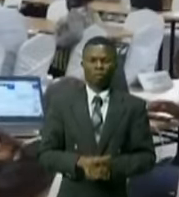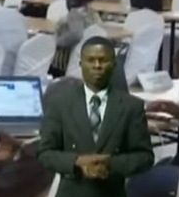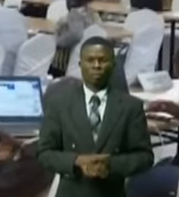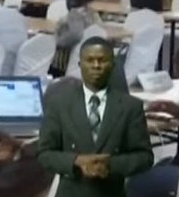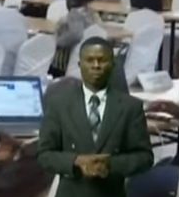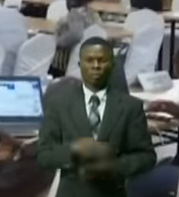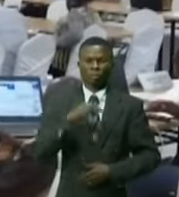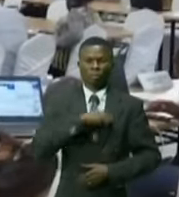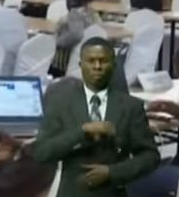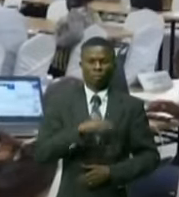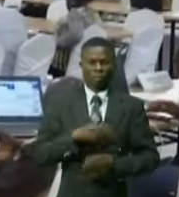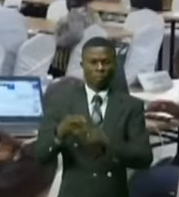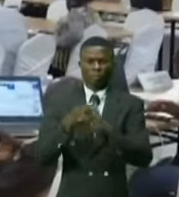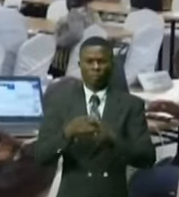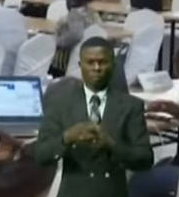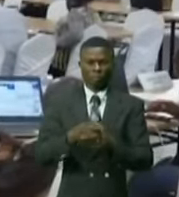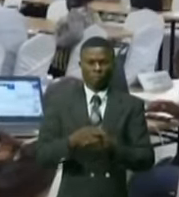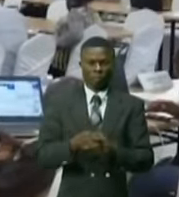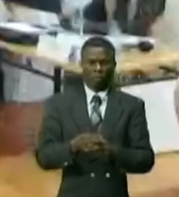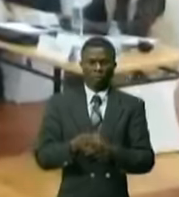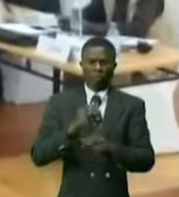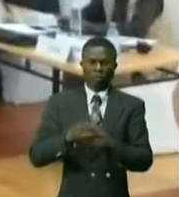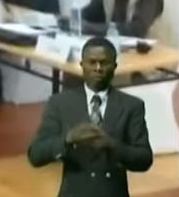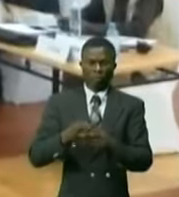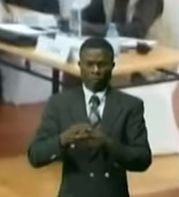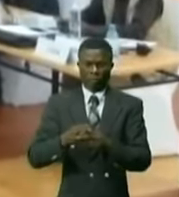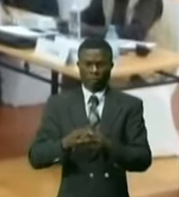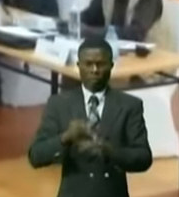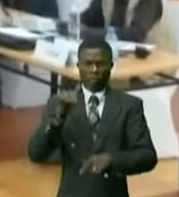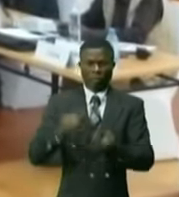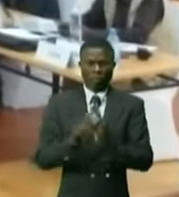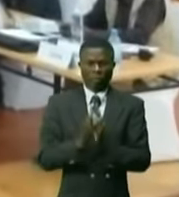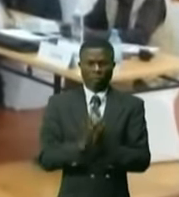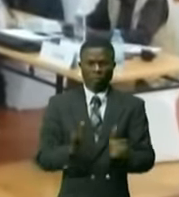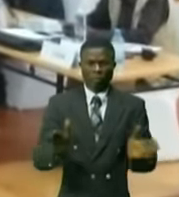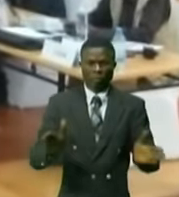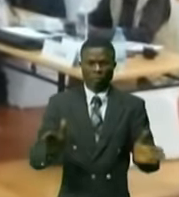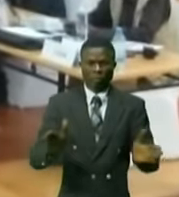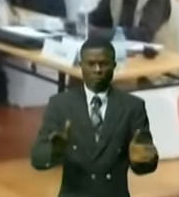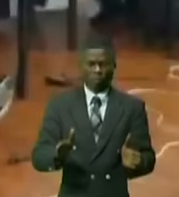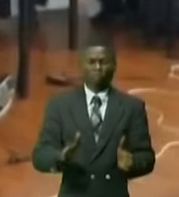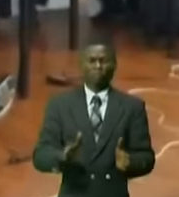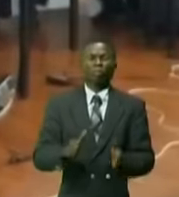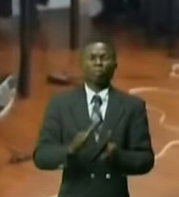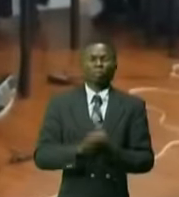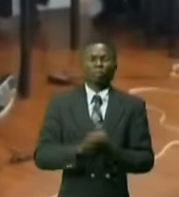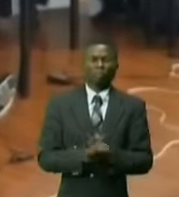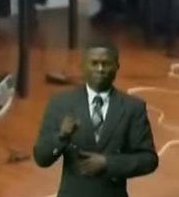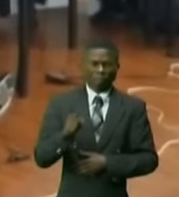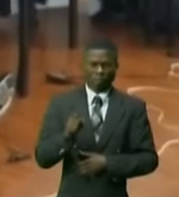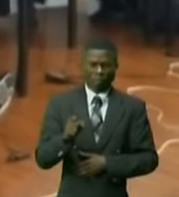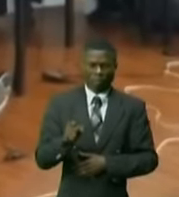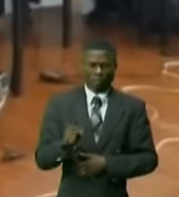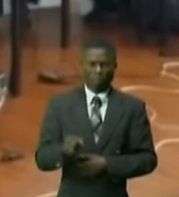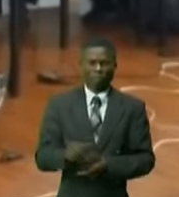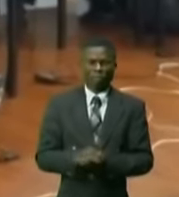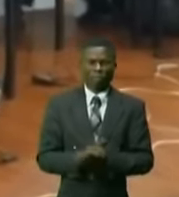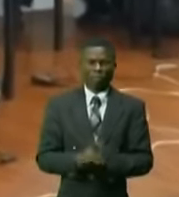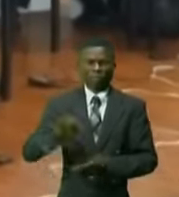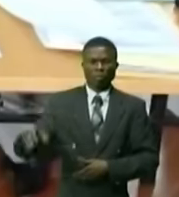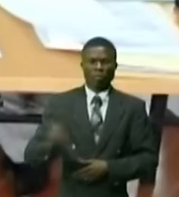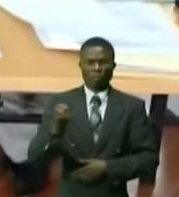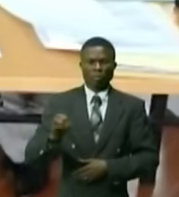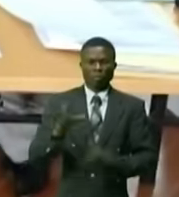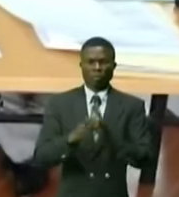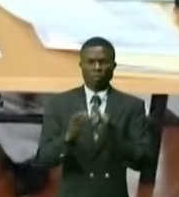La mission supervision partielle conduite par le secrétaire général à l'agriculture, José Ilanga, accompagné